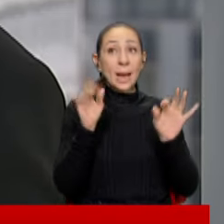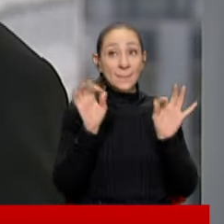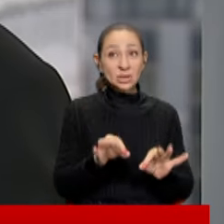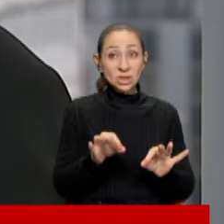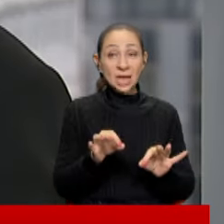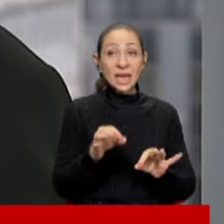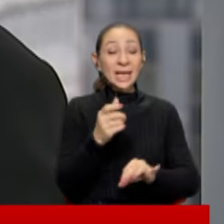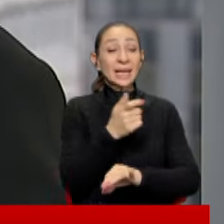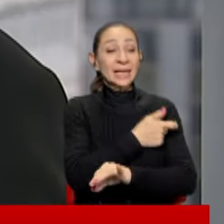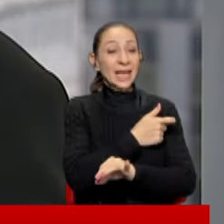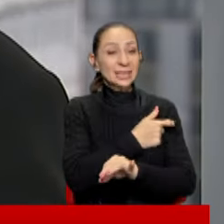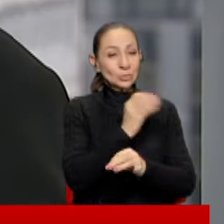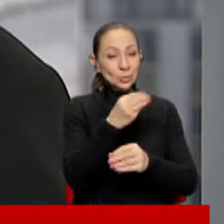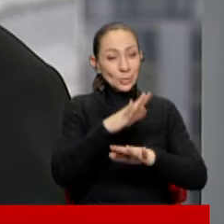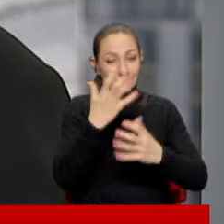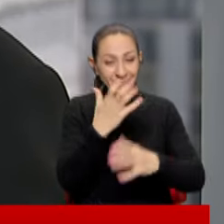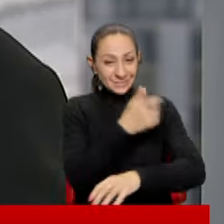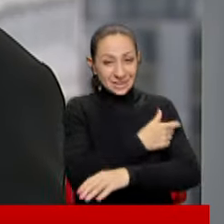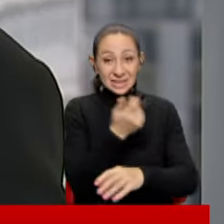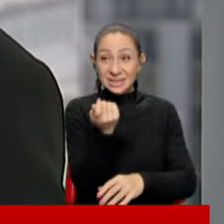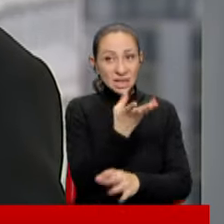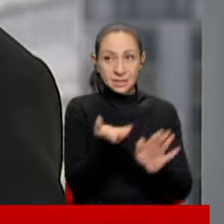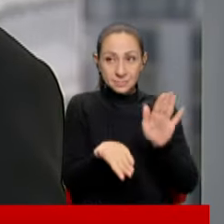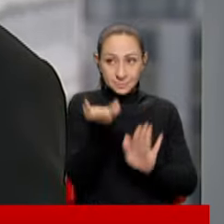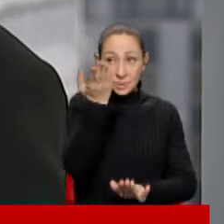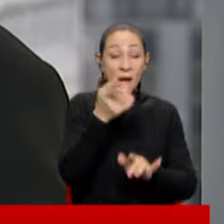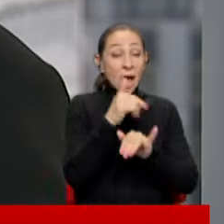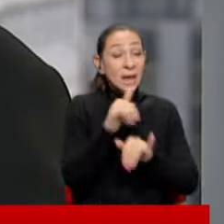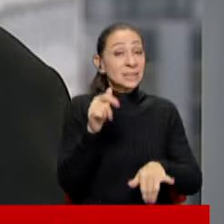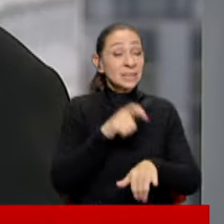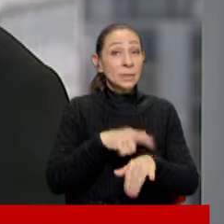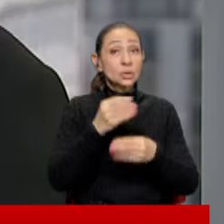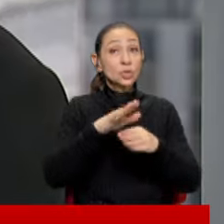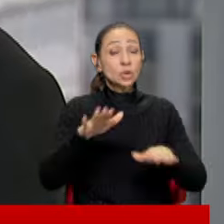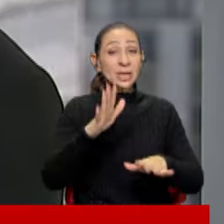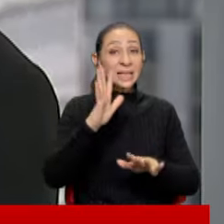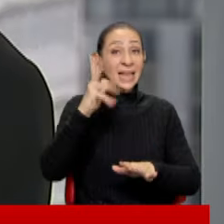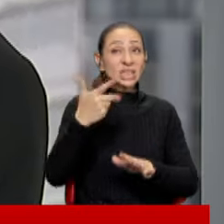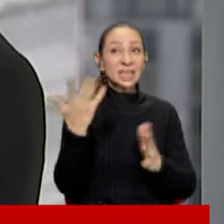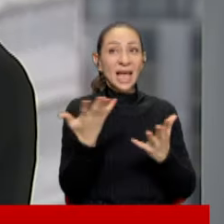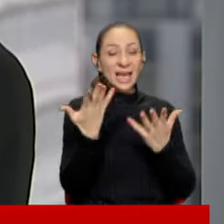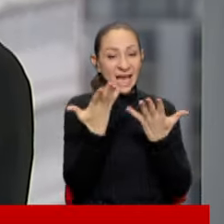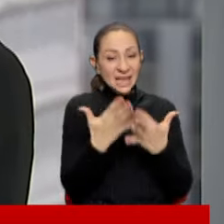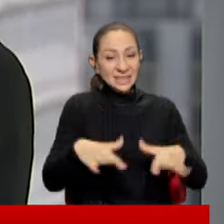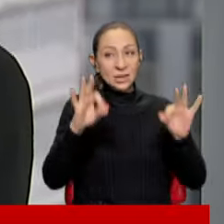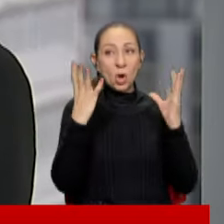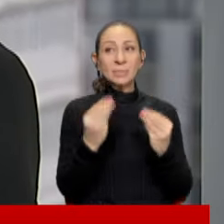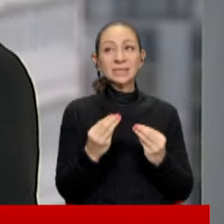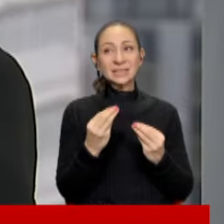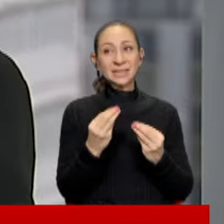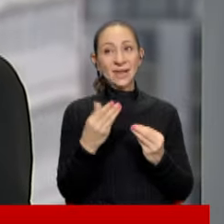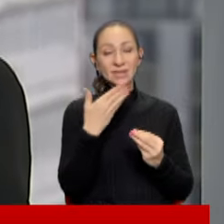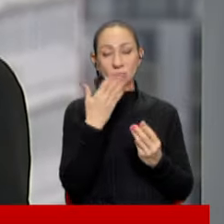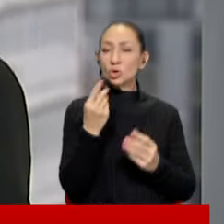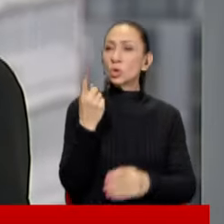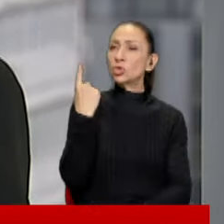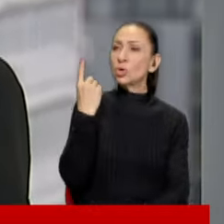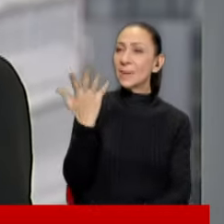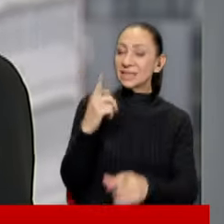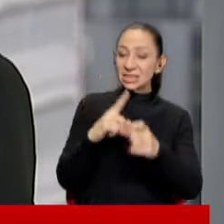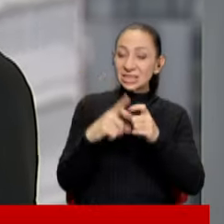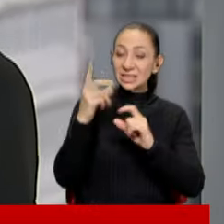başlayacağız. Kreşlerimiz var. Kreşlerimizin sayısını çoğaltacağız. Bu aynı zamanda çocuklarımızın geleceğe daha iyi hazırlanmasını da sağlıyor. Dün mesela